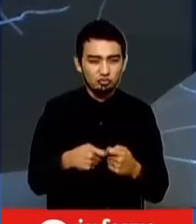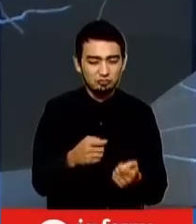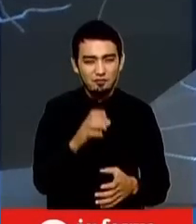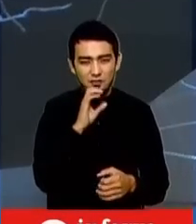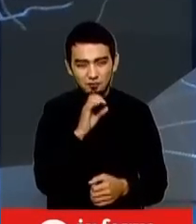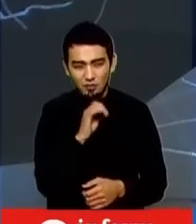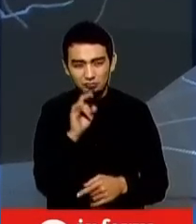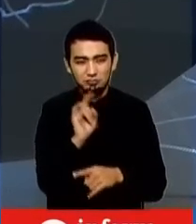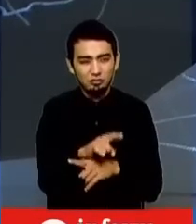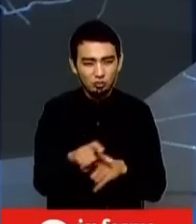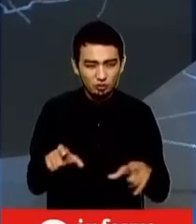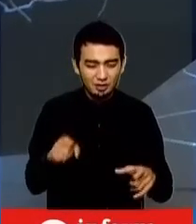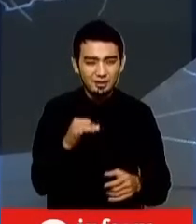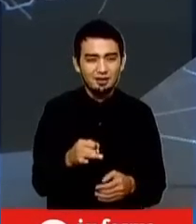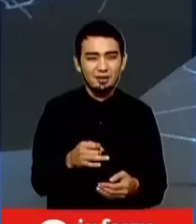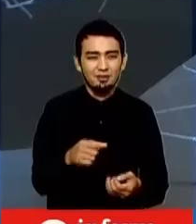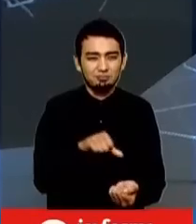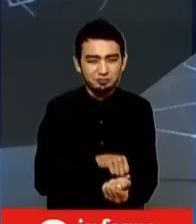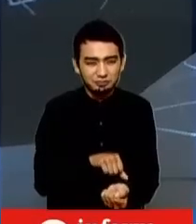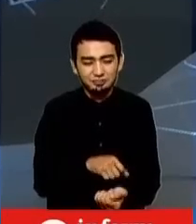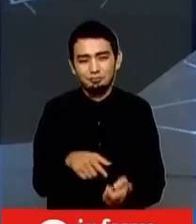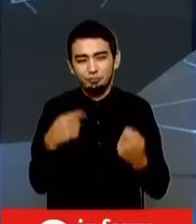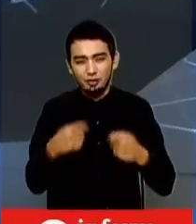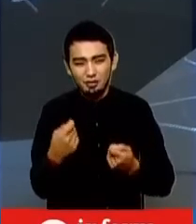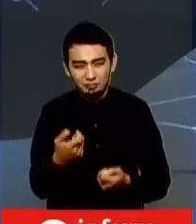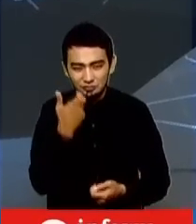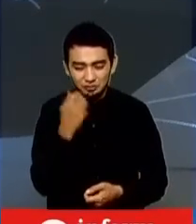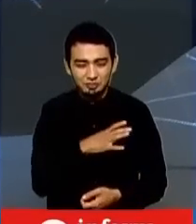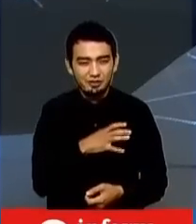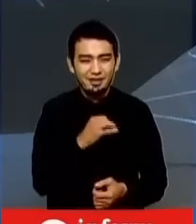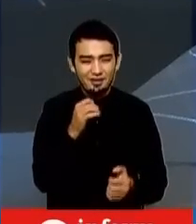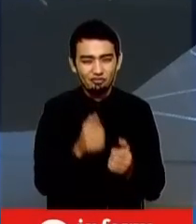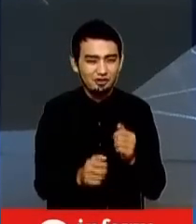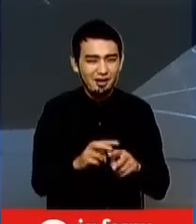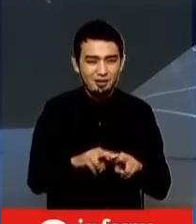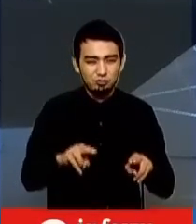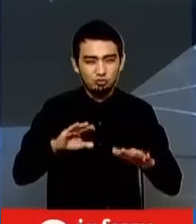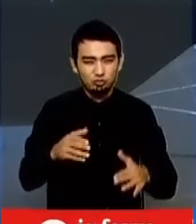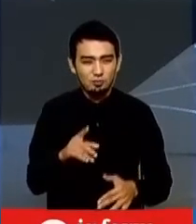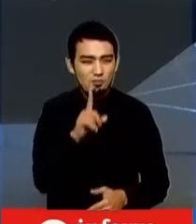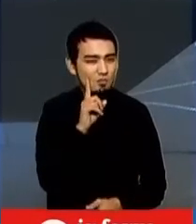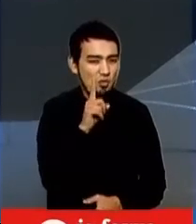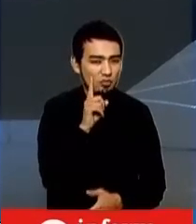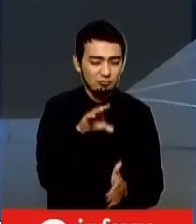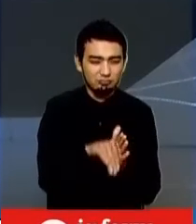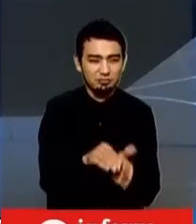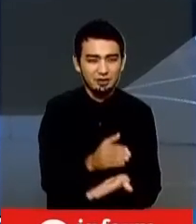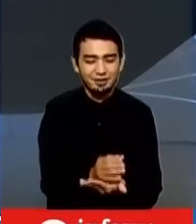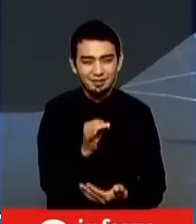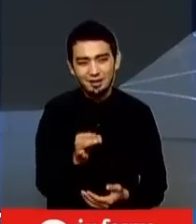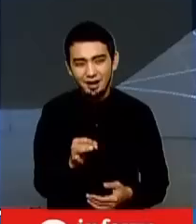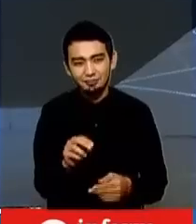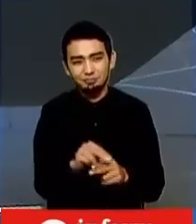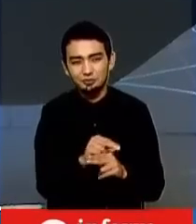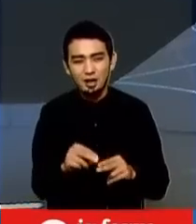Грабят, обманывают людей, употребляют и продают наркотики. Эксперты говорят, чаще всего в этой категории молодые люди. Исправить